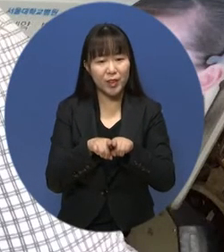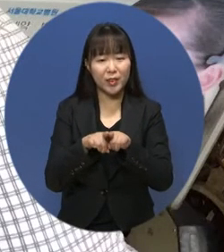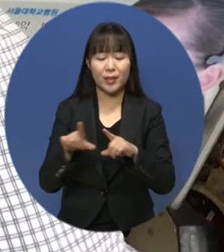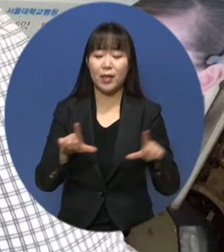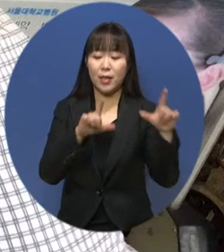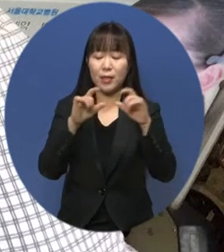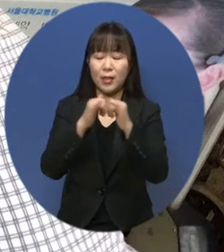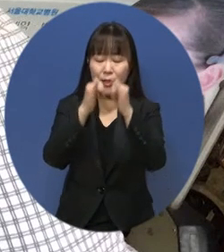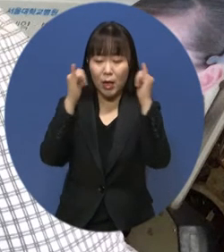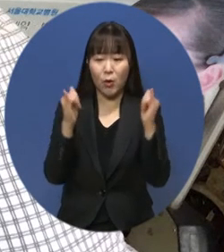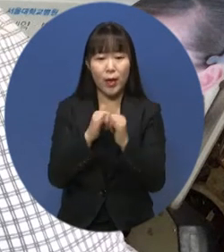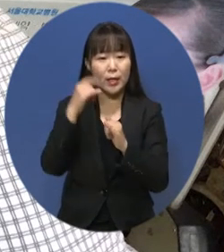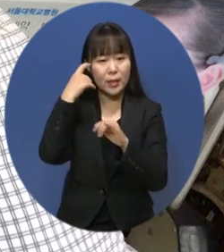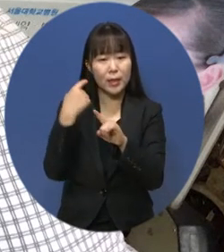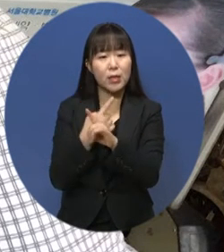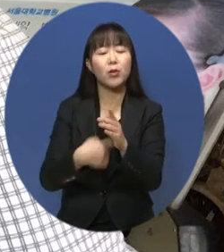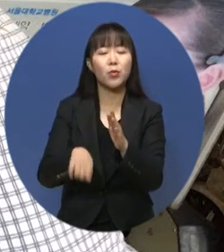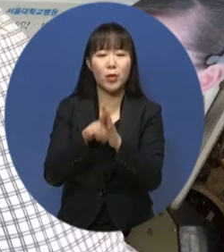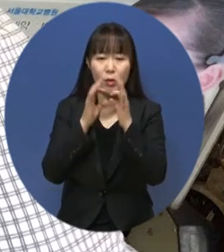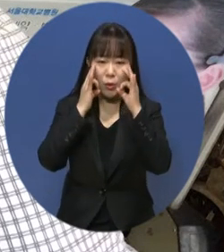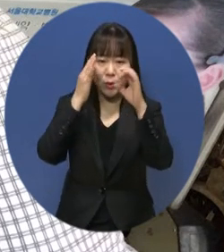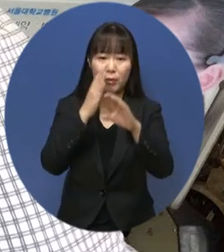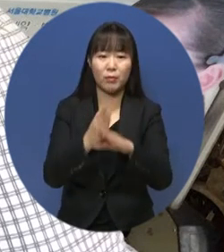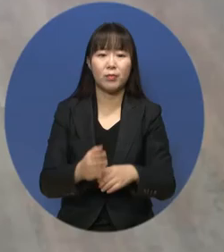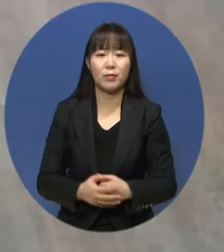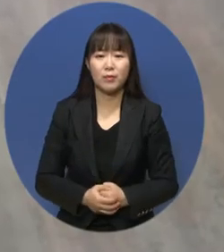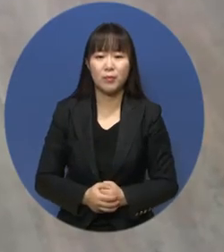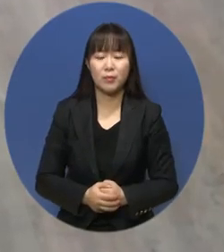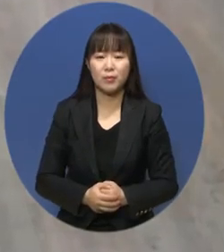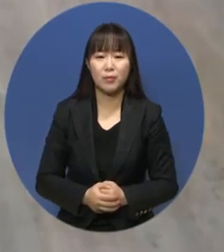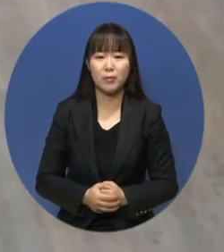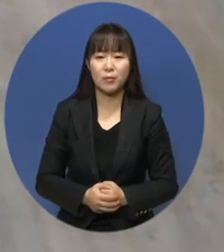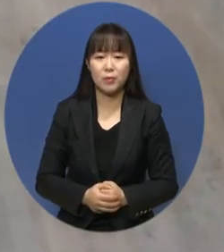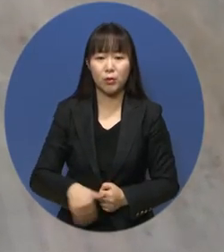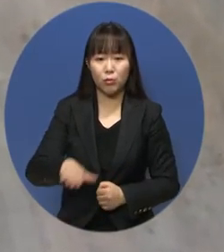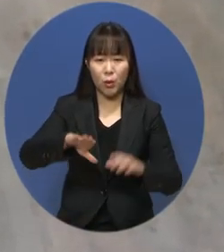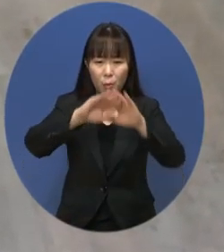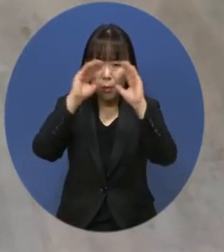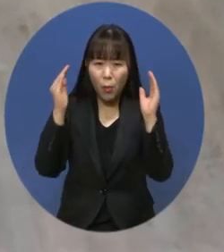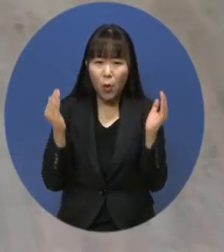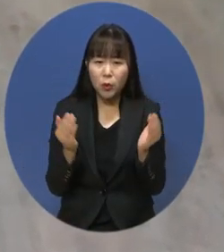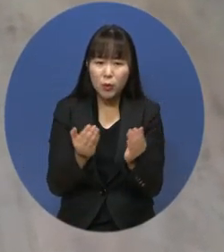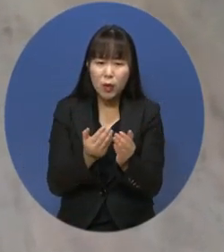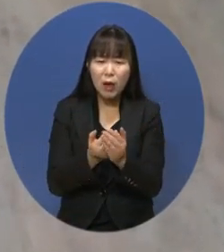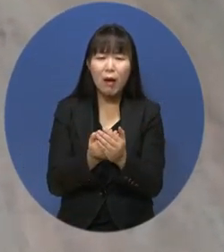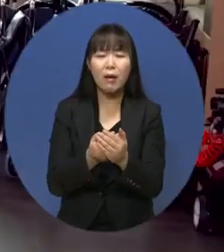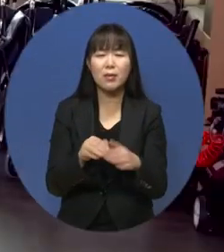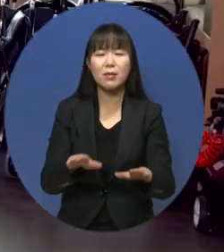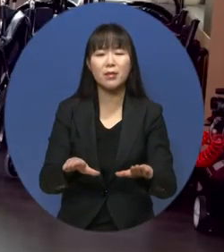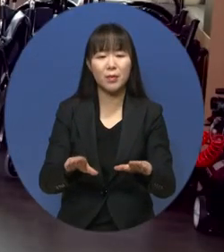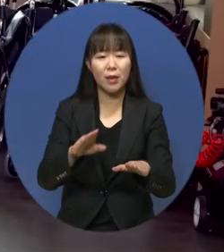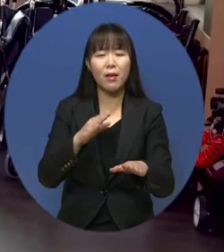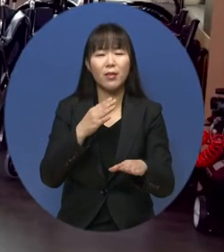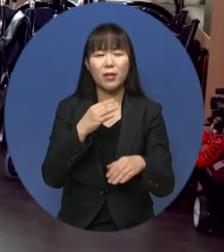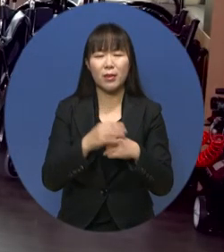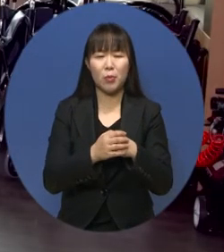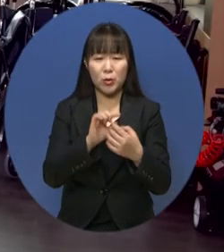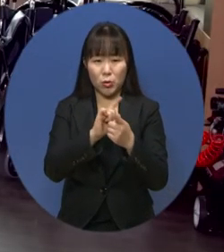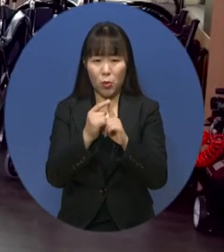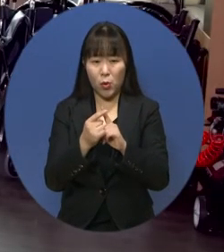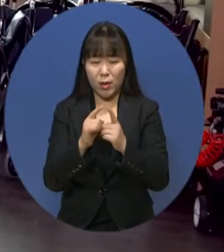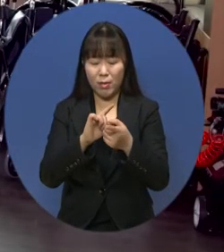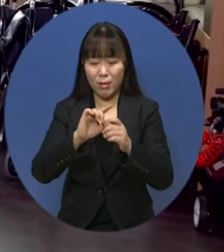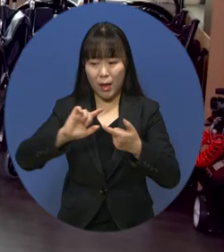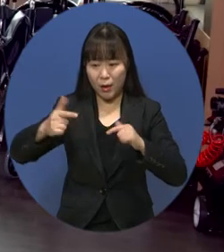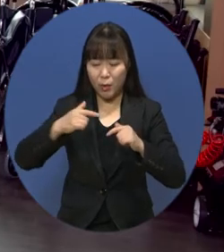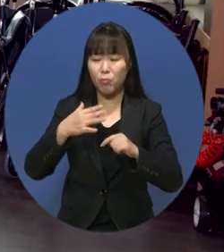살아가는 사회 인식 개선을 위해 애쓰고 있습니다. 우리 모두가 당연한 서로의 다름을